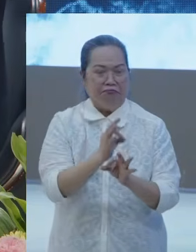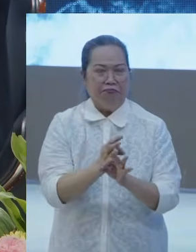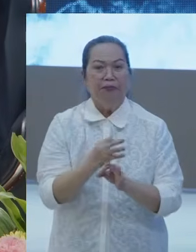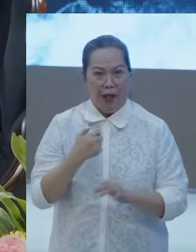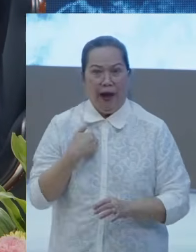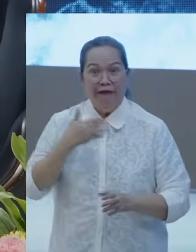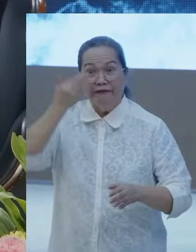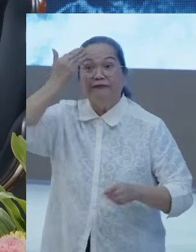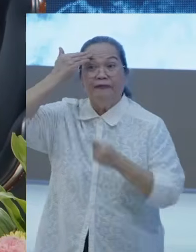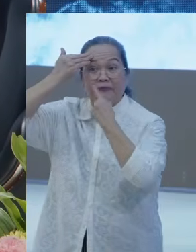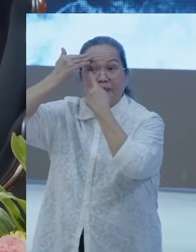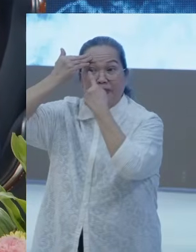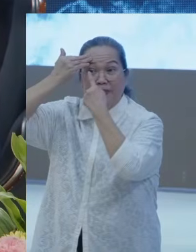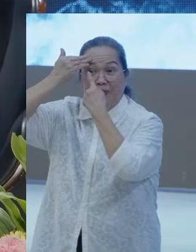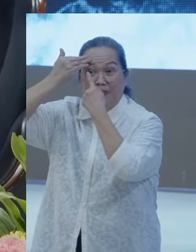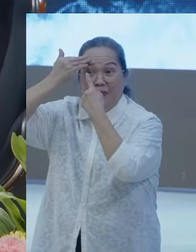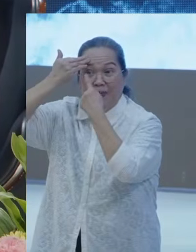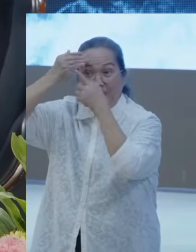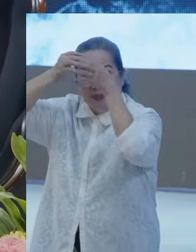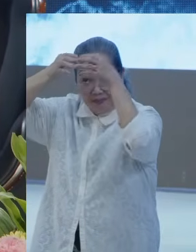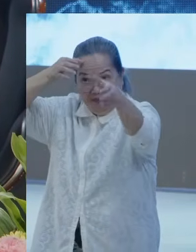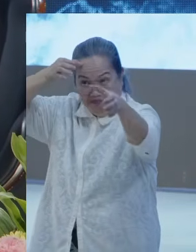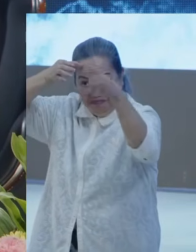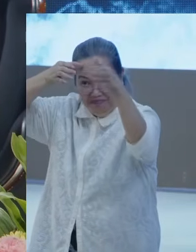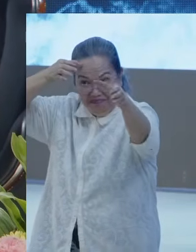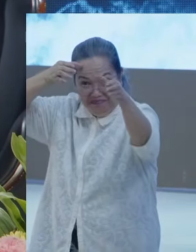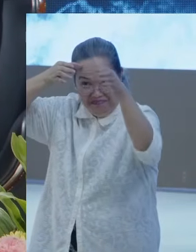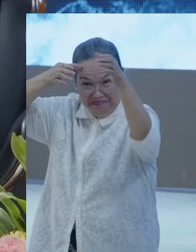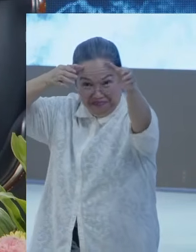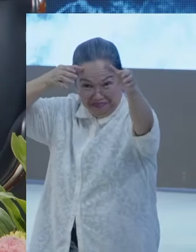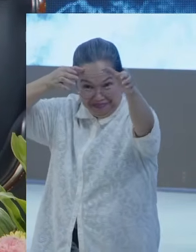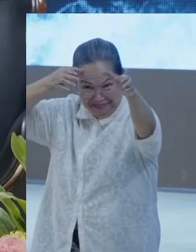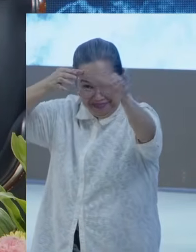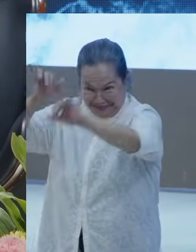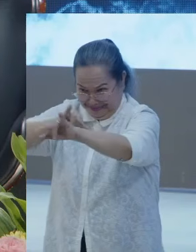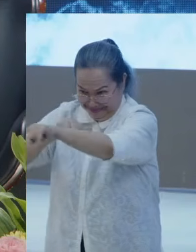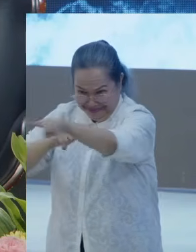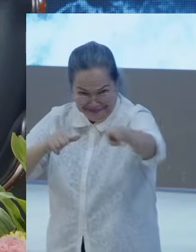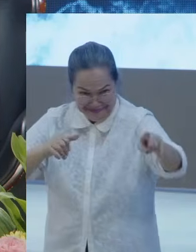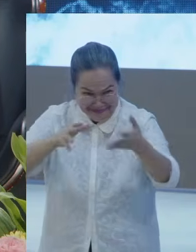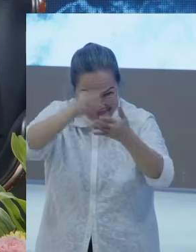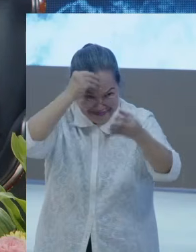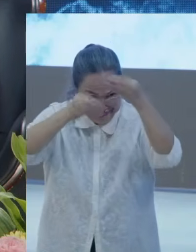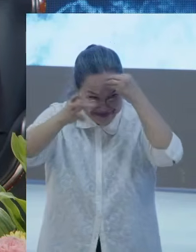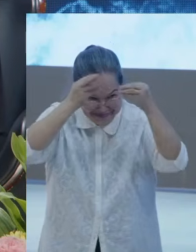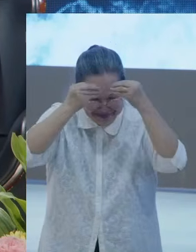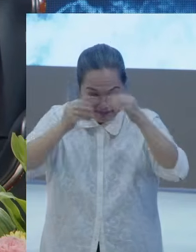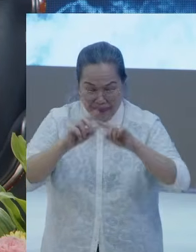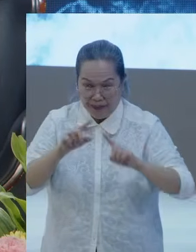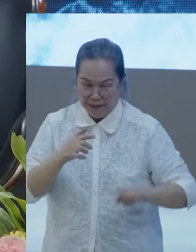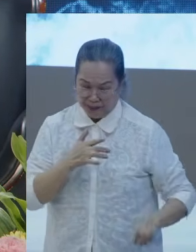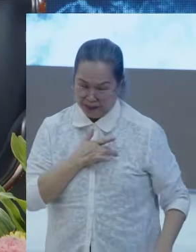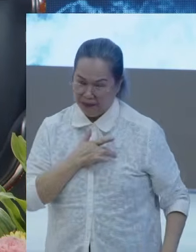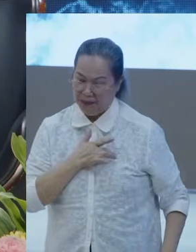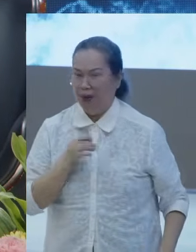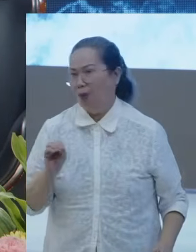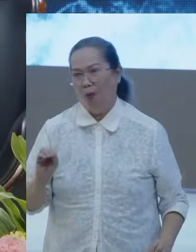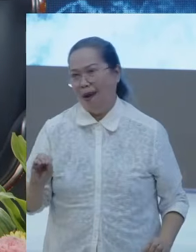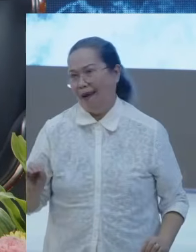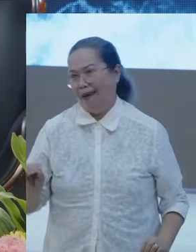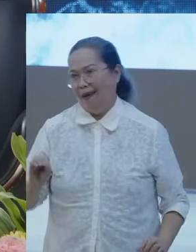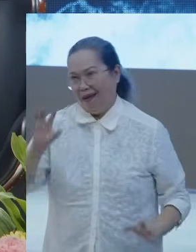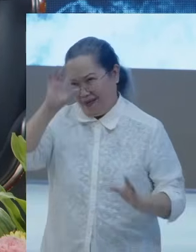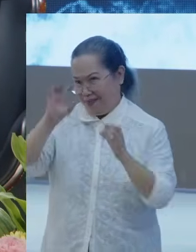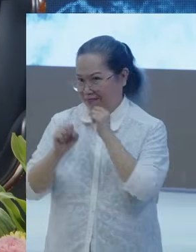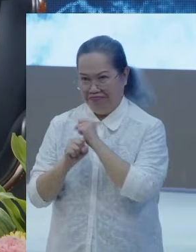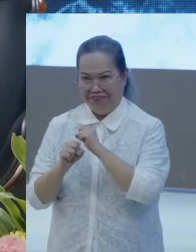nung notisya. Wala sila nung assensus. Wala sila nung fiducia. Nakalulungkot